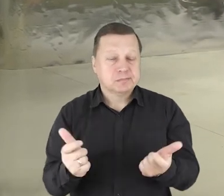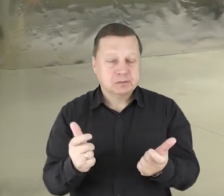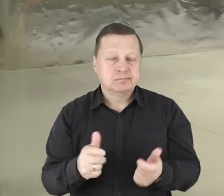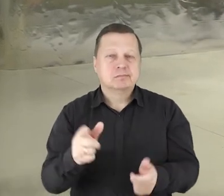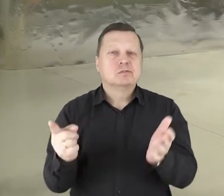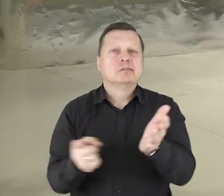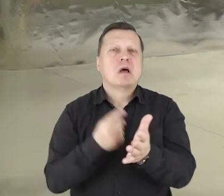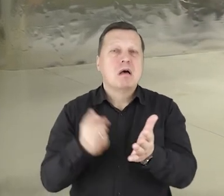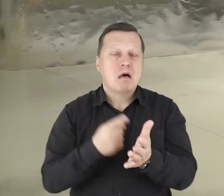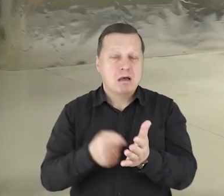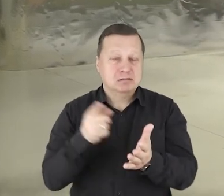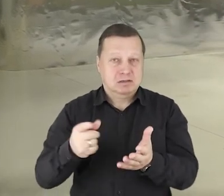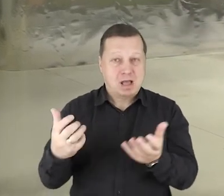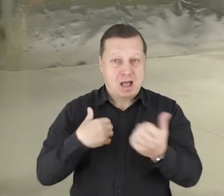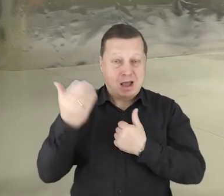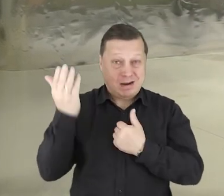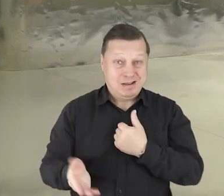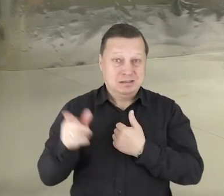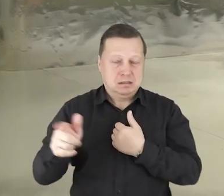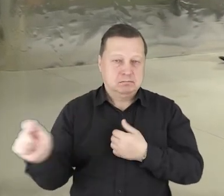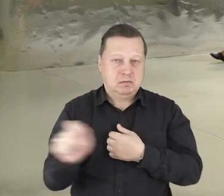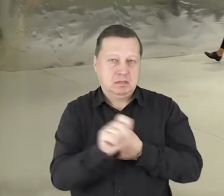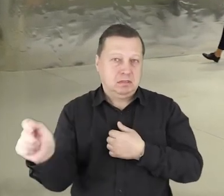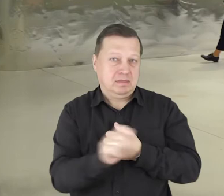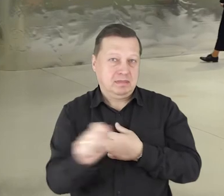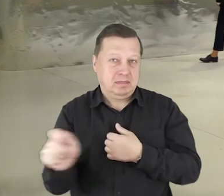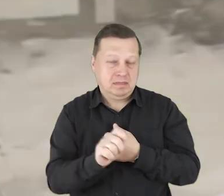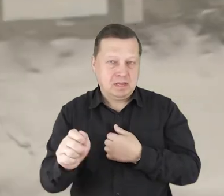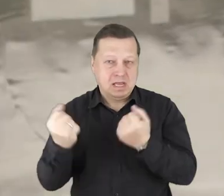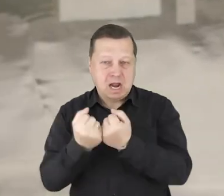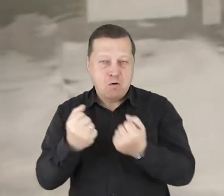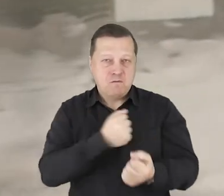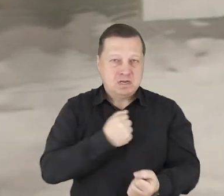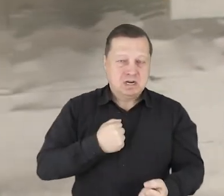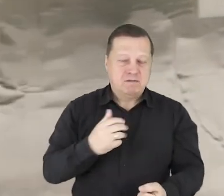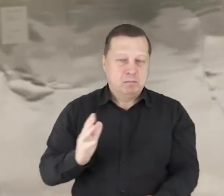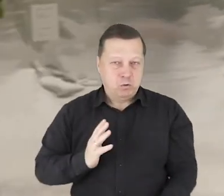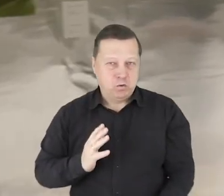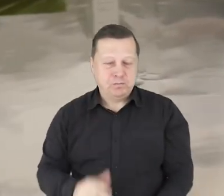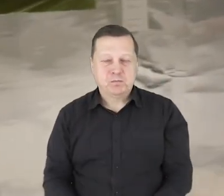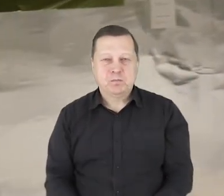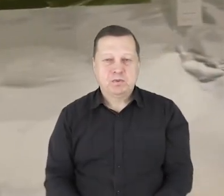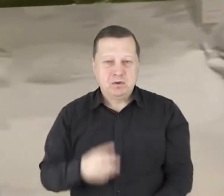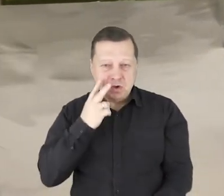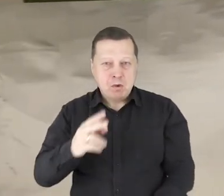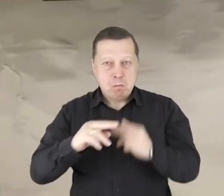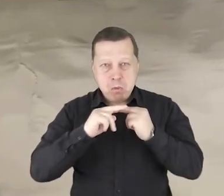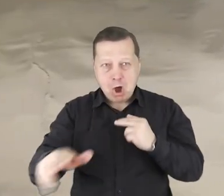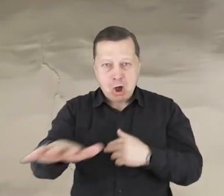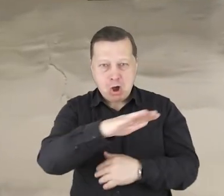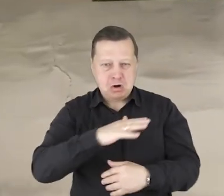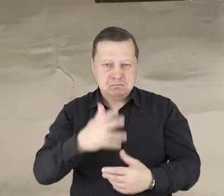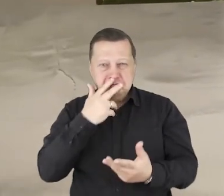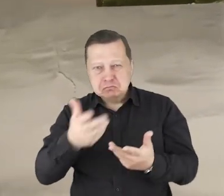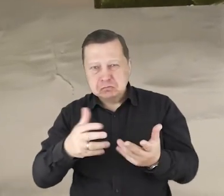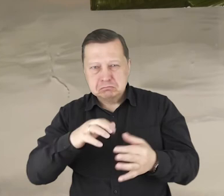zapisem bardzo częstej drogi, którą artysta odbywał z Krakowa do Warszawy. Gdzieś w polu toczą się